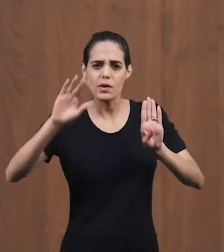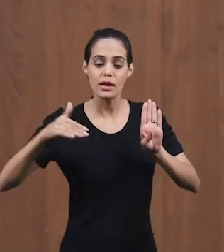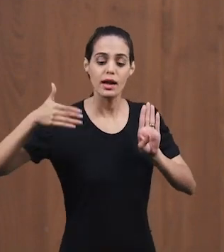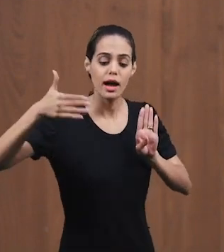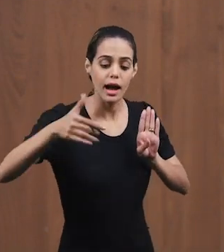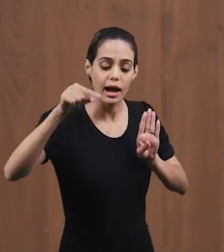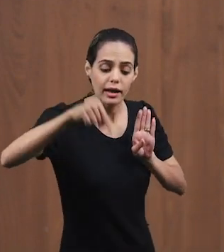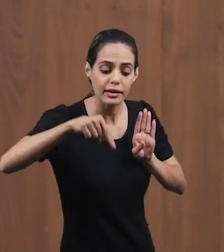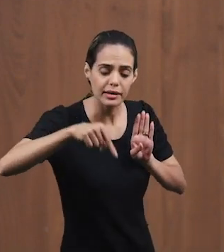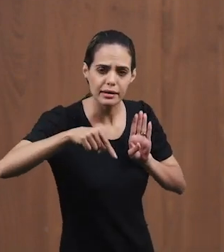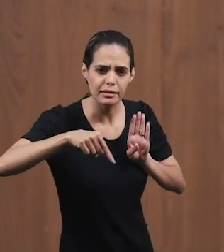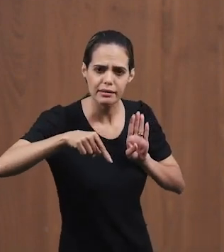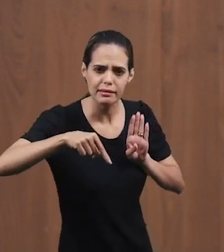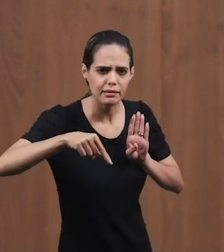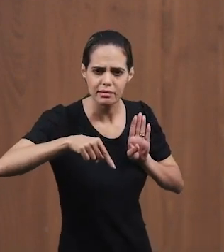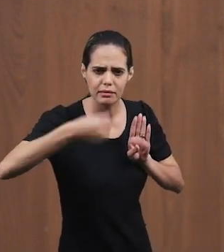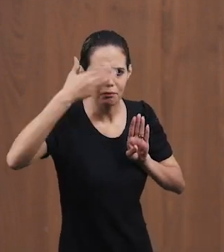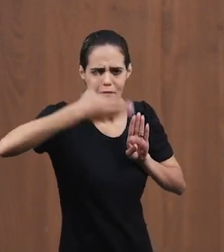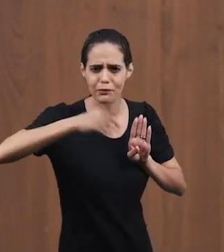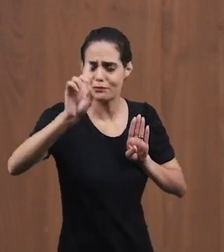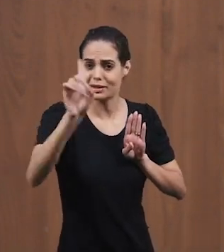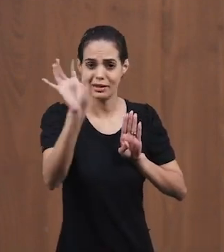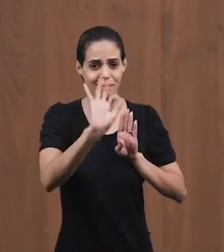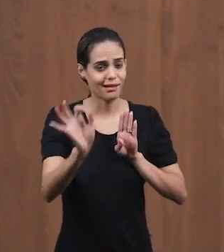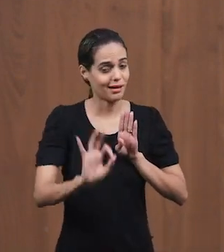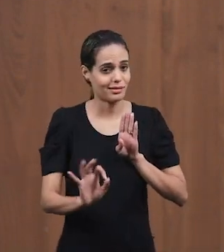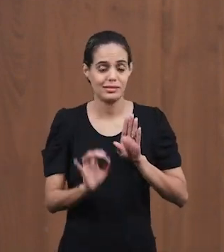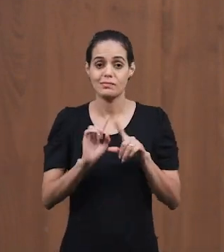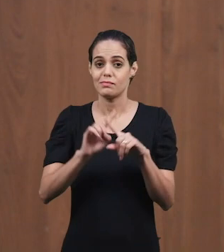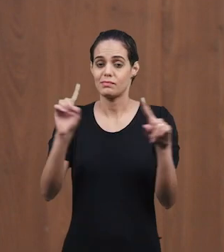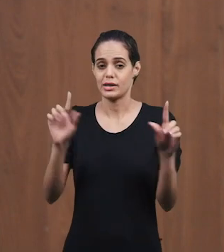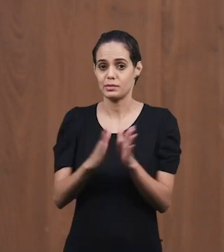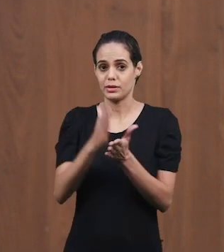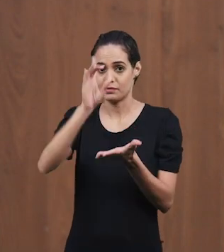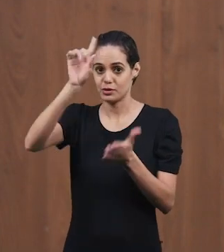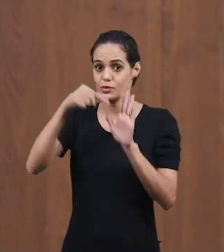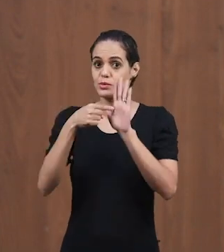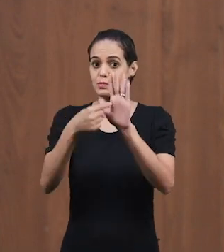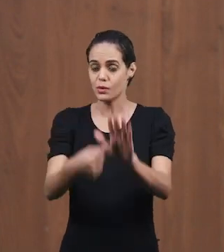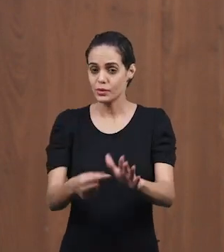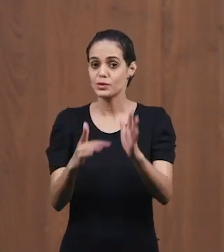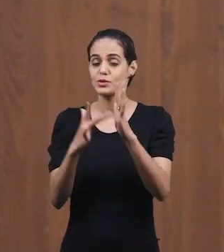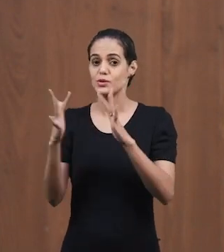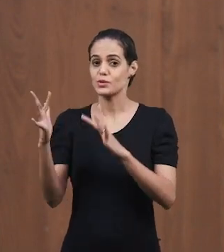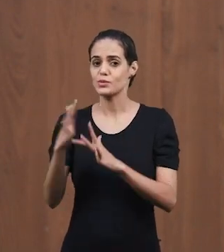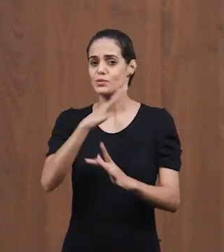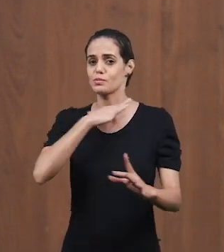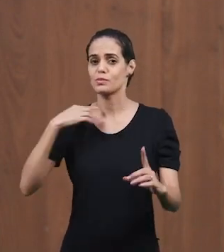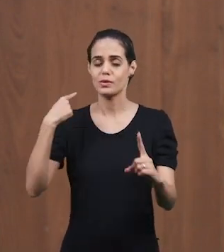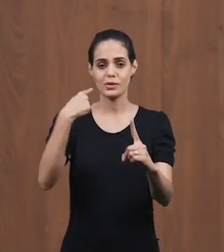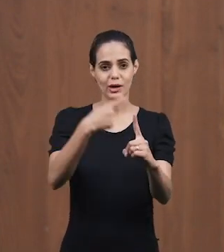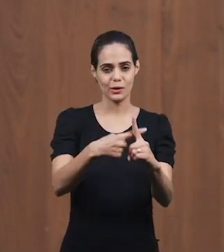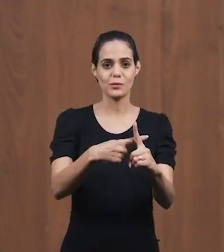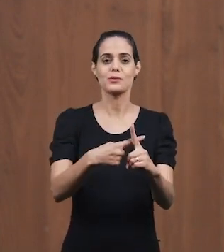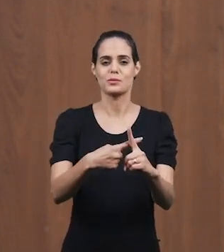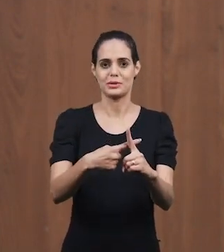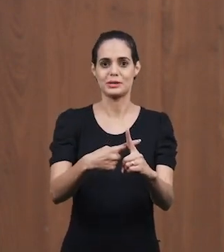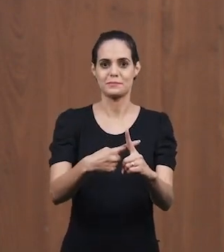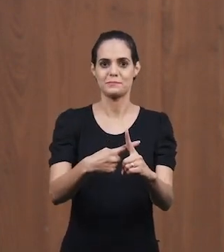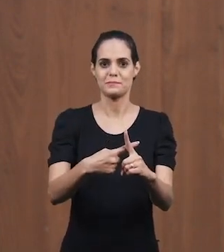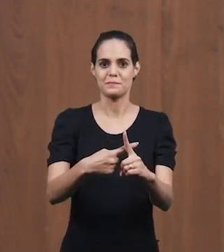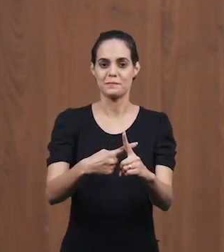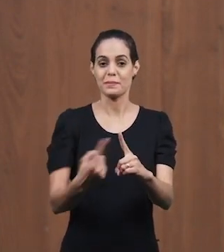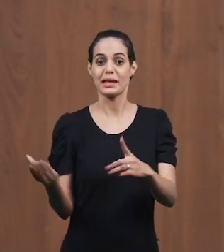empêchait que les personnes voient ce qu'était à l'intérieur. Mais la Bible nous dit qu'au moment où Jésus est mort à la croix pour